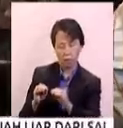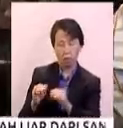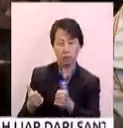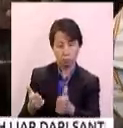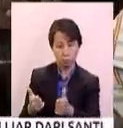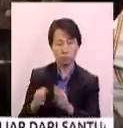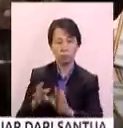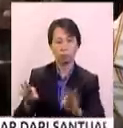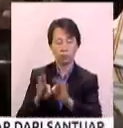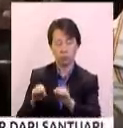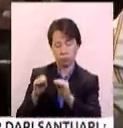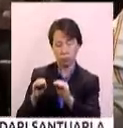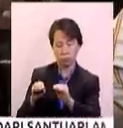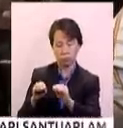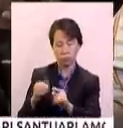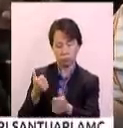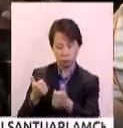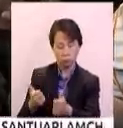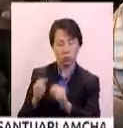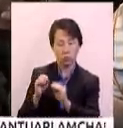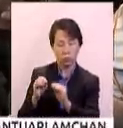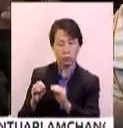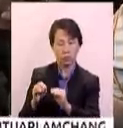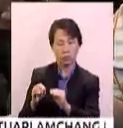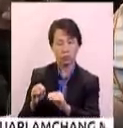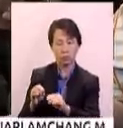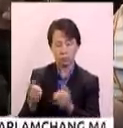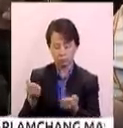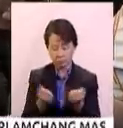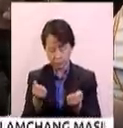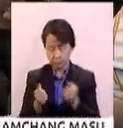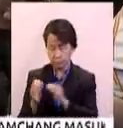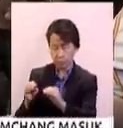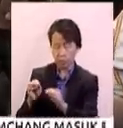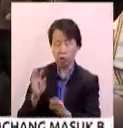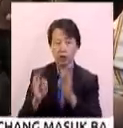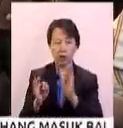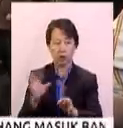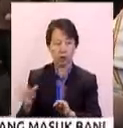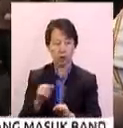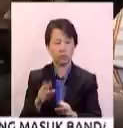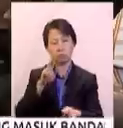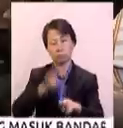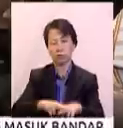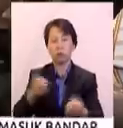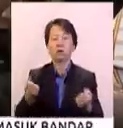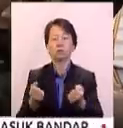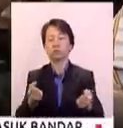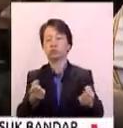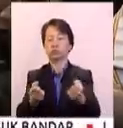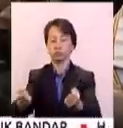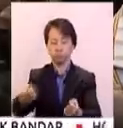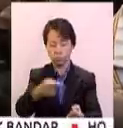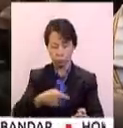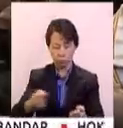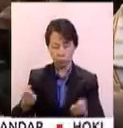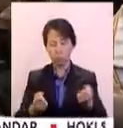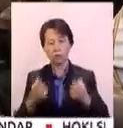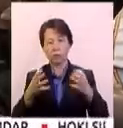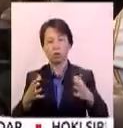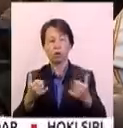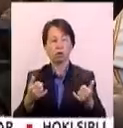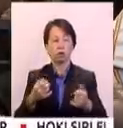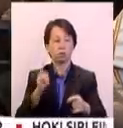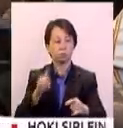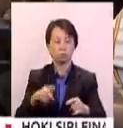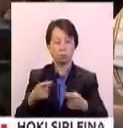very important that you coach them well as well, because if you just get thrown into the car, there are a lot of things around the driving that you won't be able